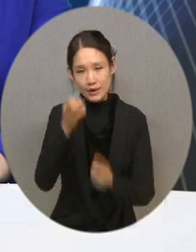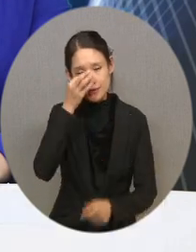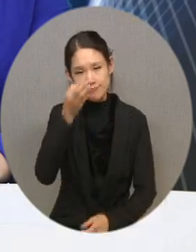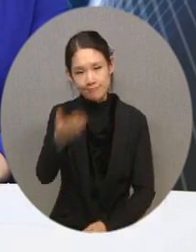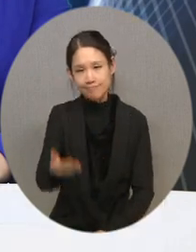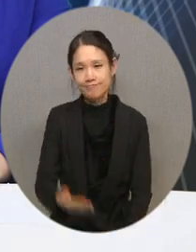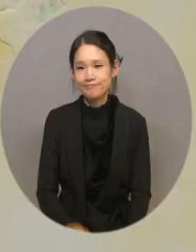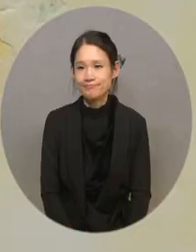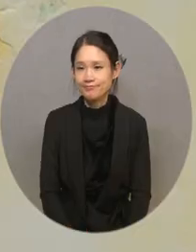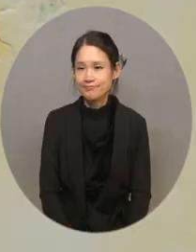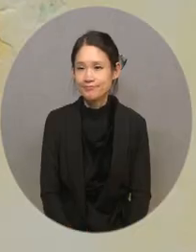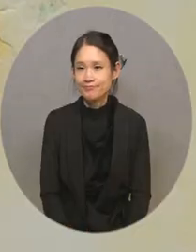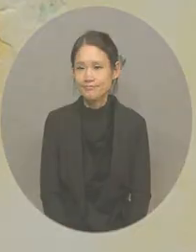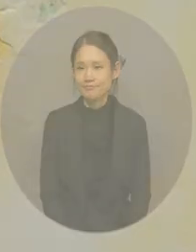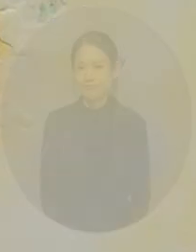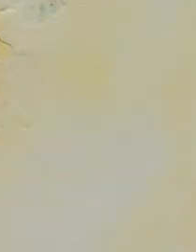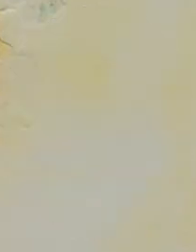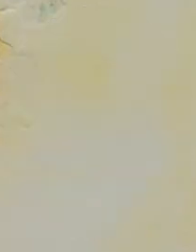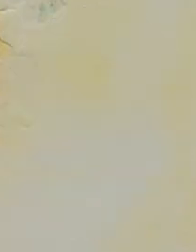다녀왔습니다.